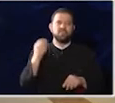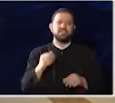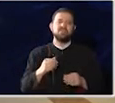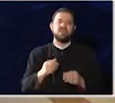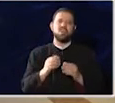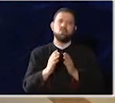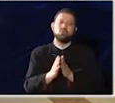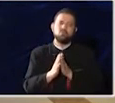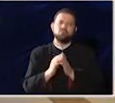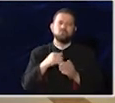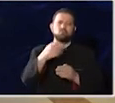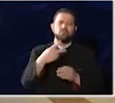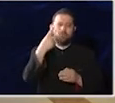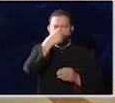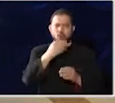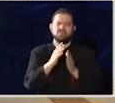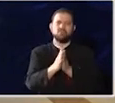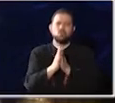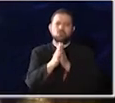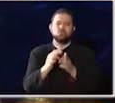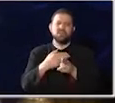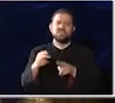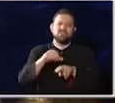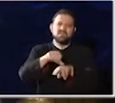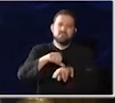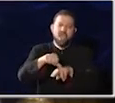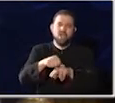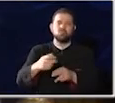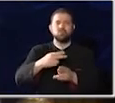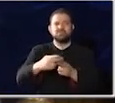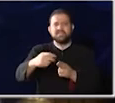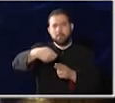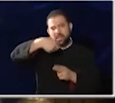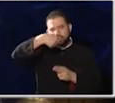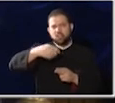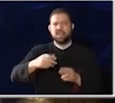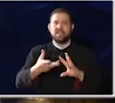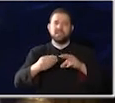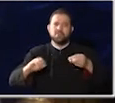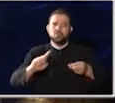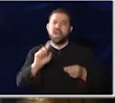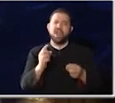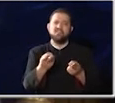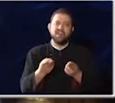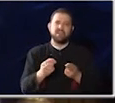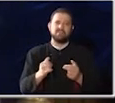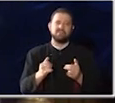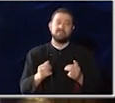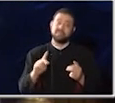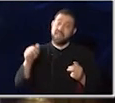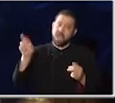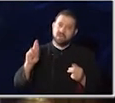după îndelungă rugăciune, după posturi, după sfintele masturi, împărtășanie și așa mai departe, vindecarea nu